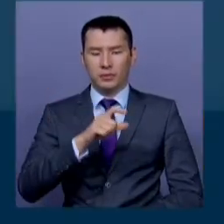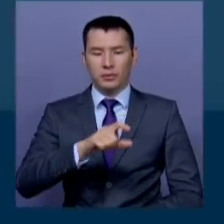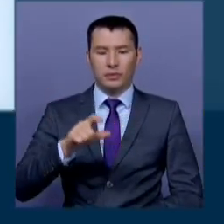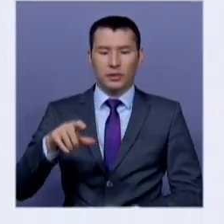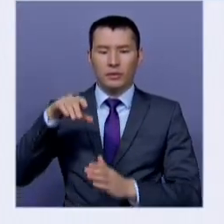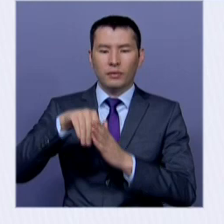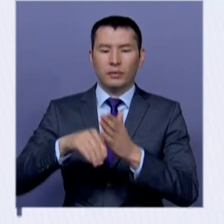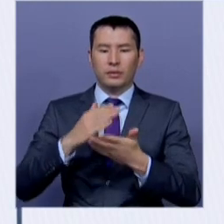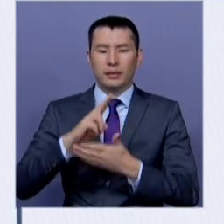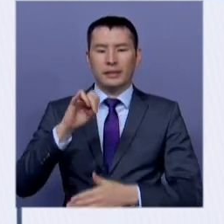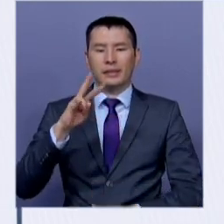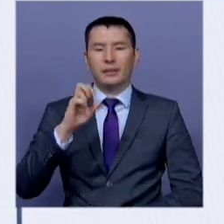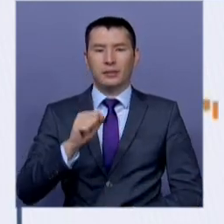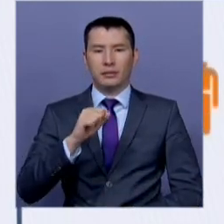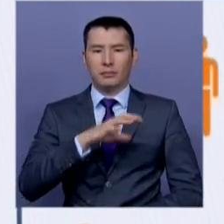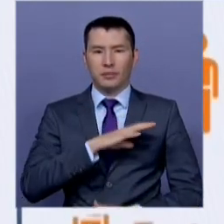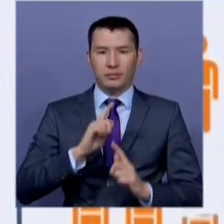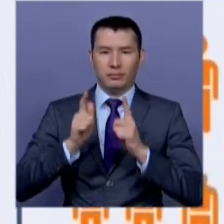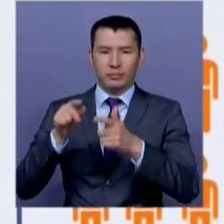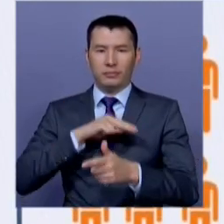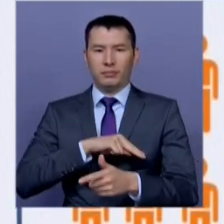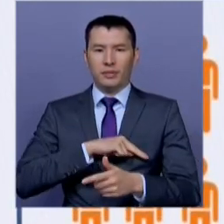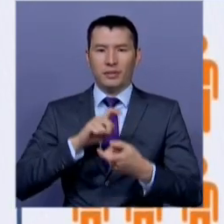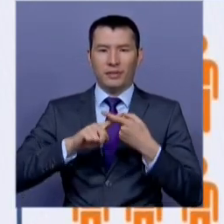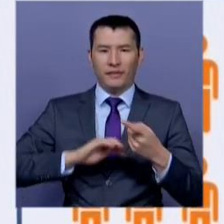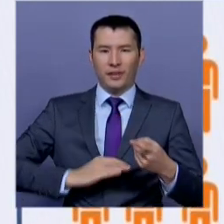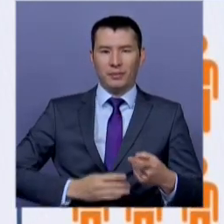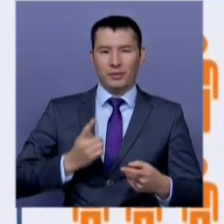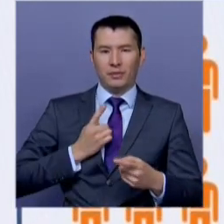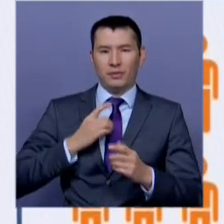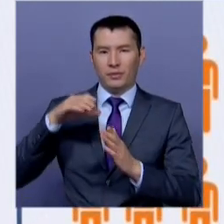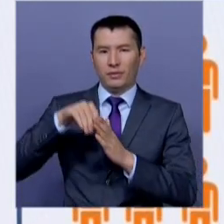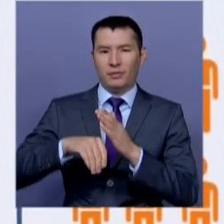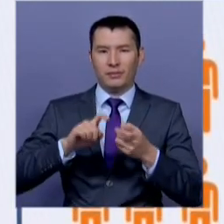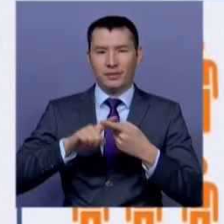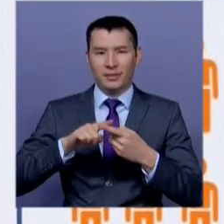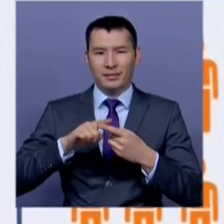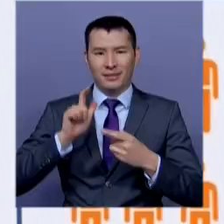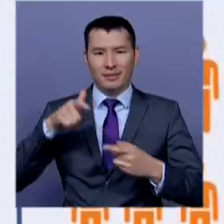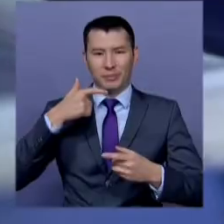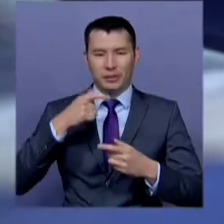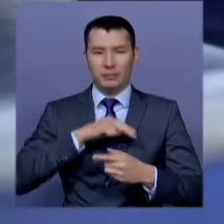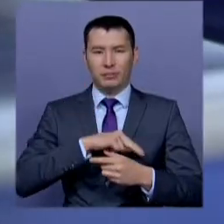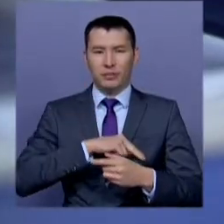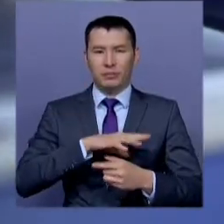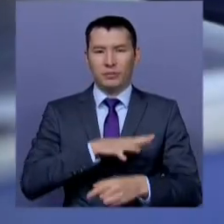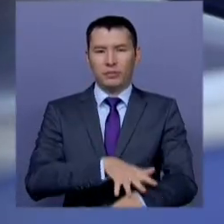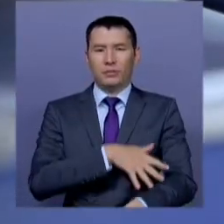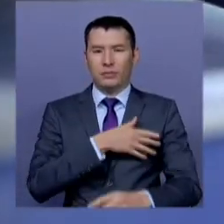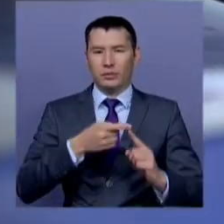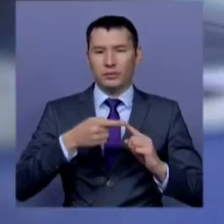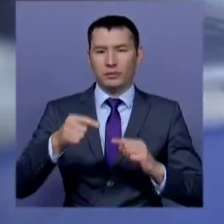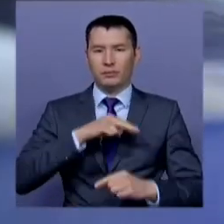Среди них Дина Юрикешева, устроившаяся в охранную компанию от администратором. Женщина после долгого декрета долгое время не